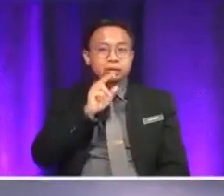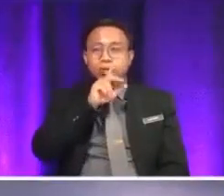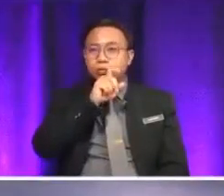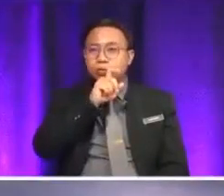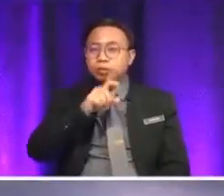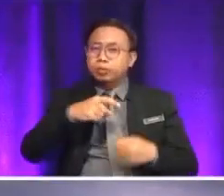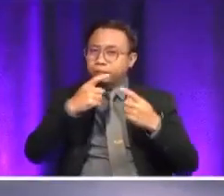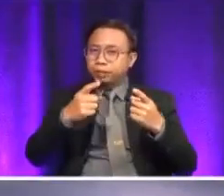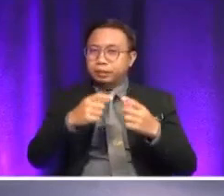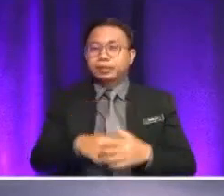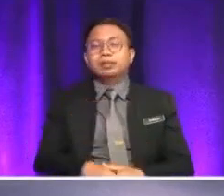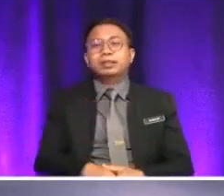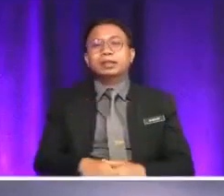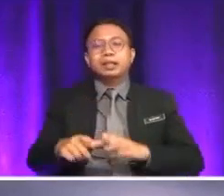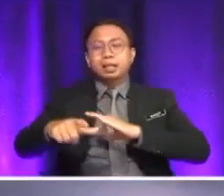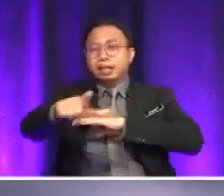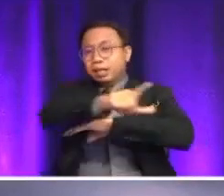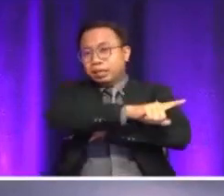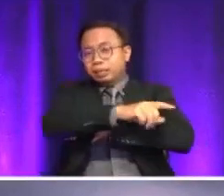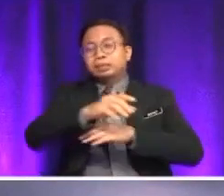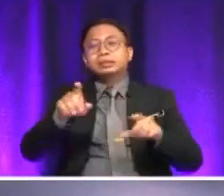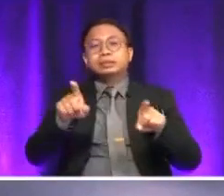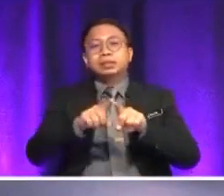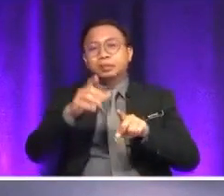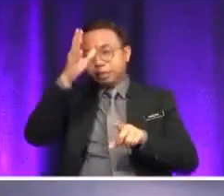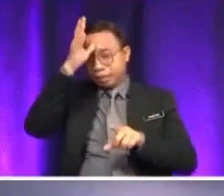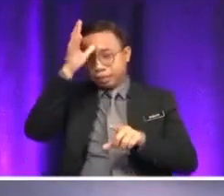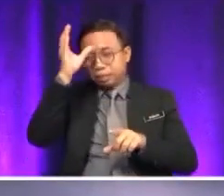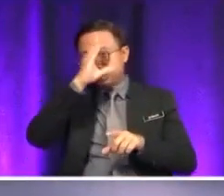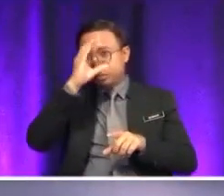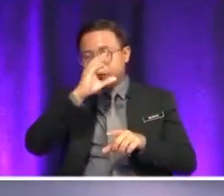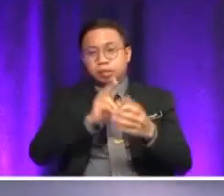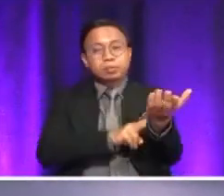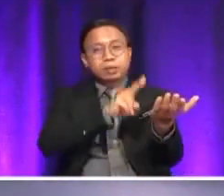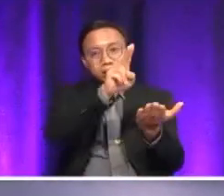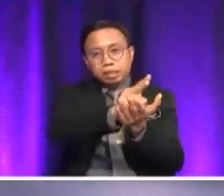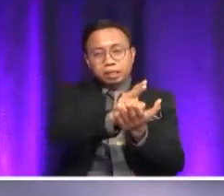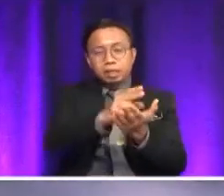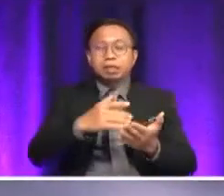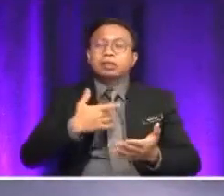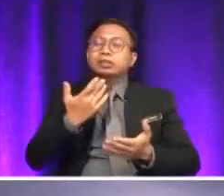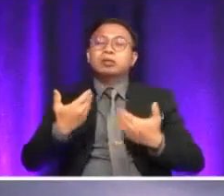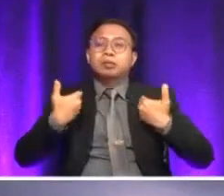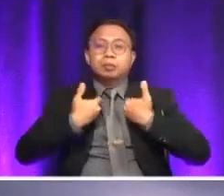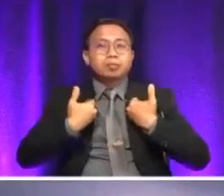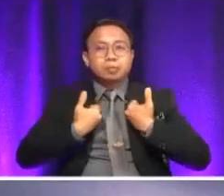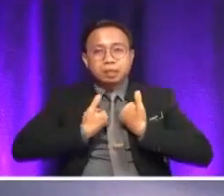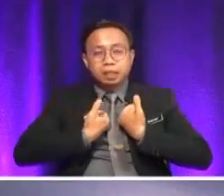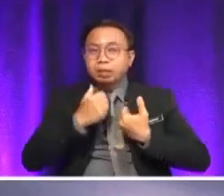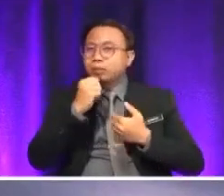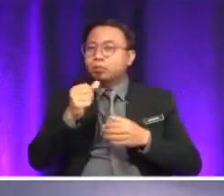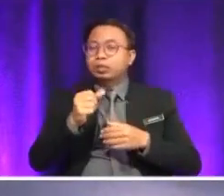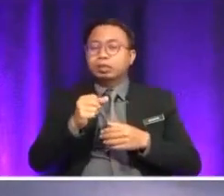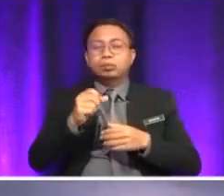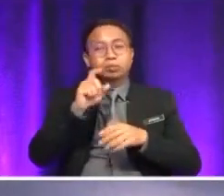ke ladang. Bersama ayah cari belalang. Rasa lelah bukanlah penghadang. Putus asa